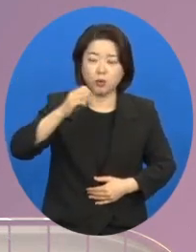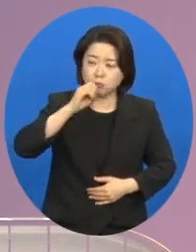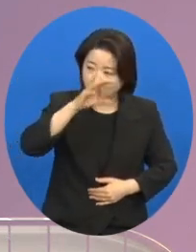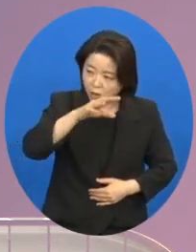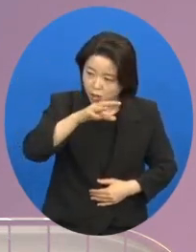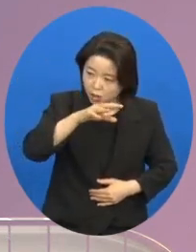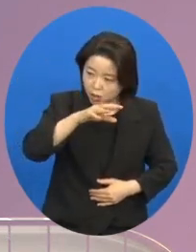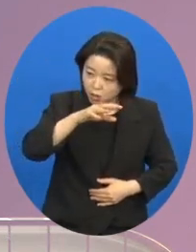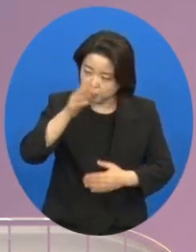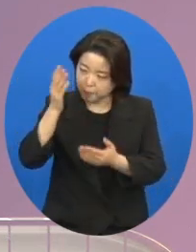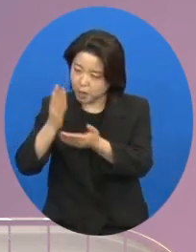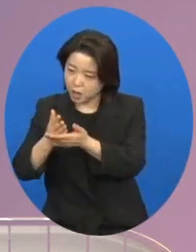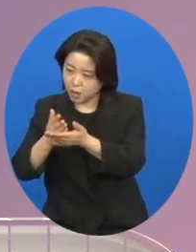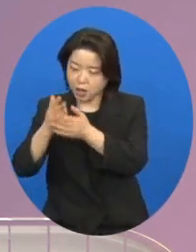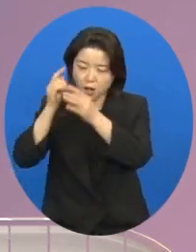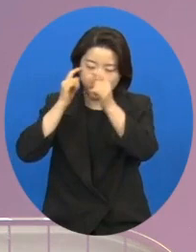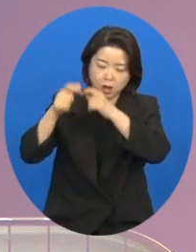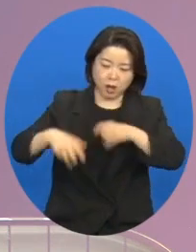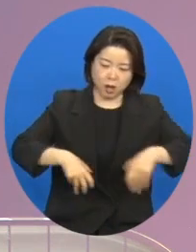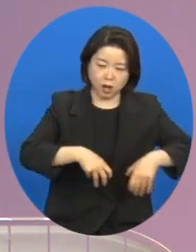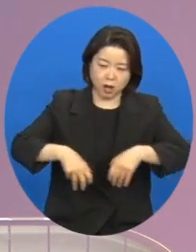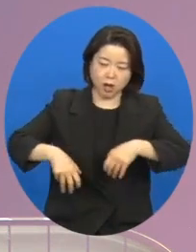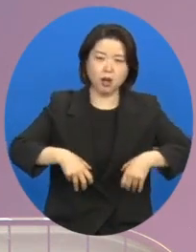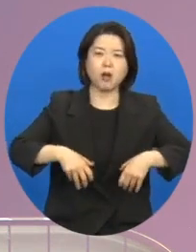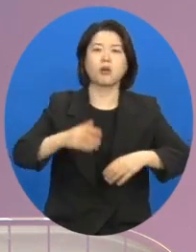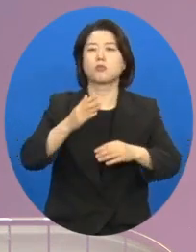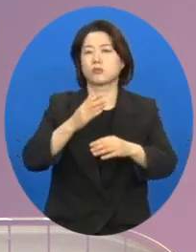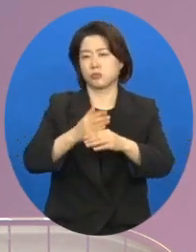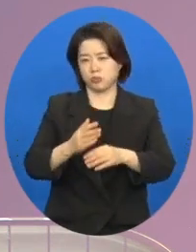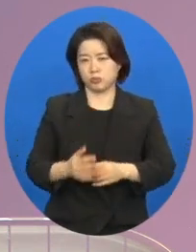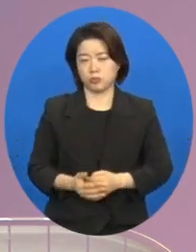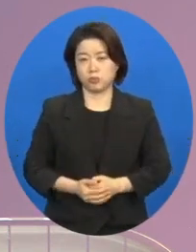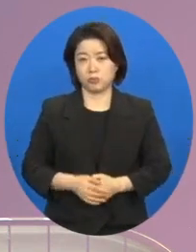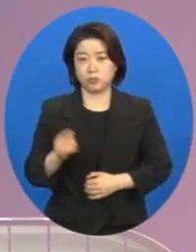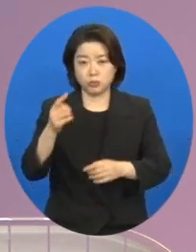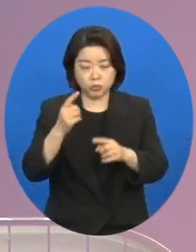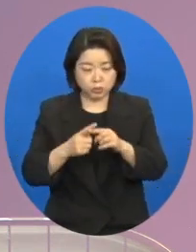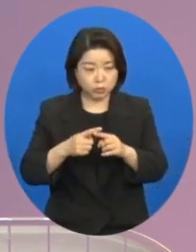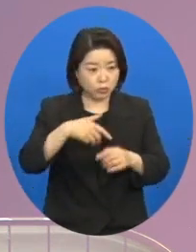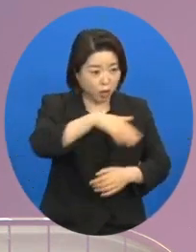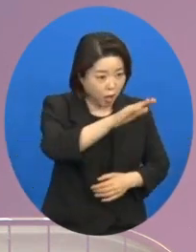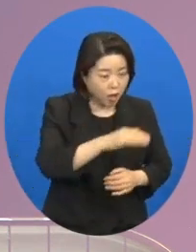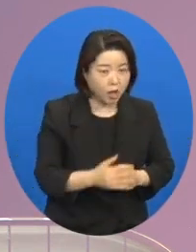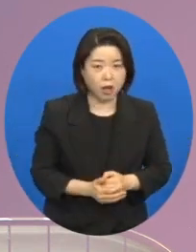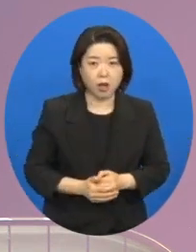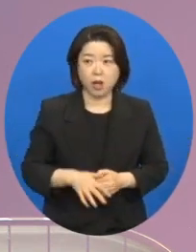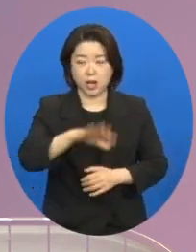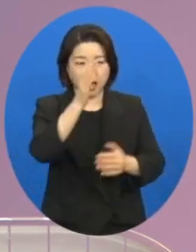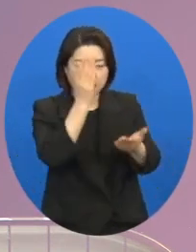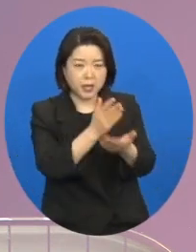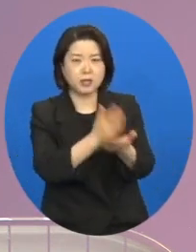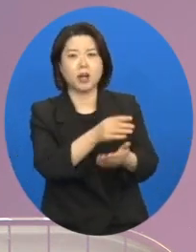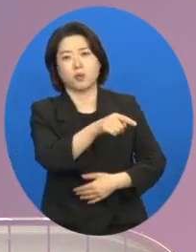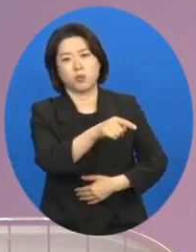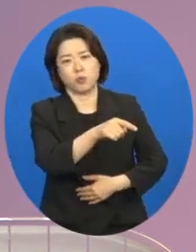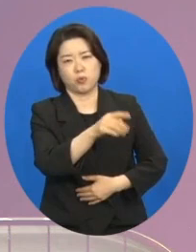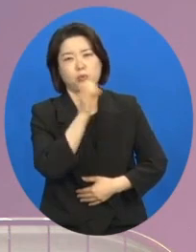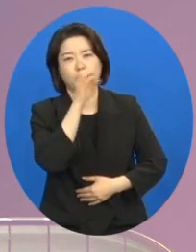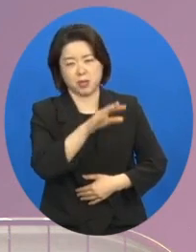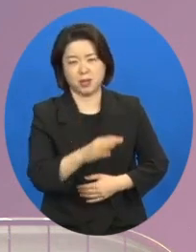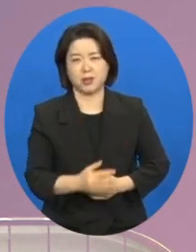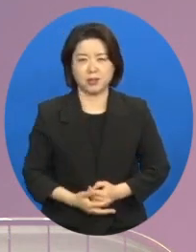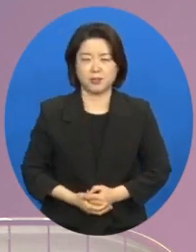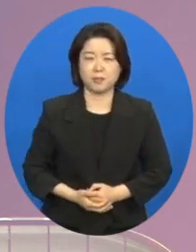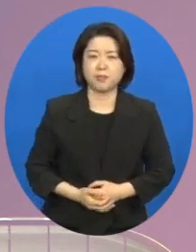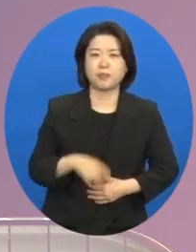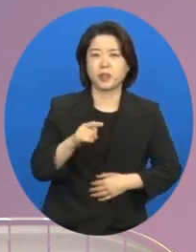건가? 그 고민을 하고 있었던 거죠. 그러다가 정말 가니까 가면 안 된다라고. 여러분, 사실